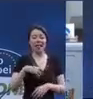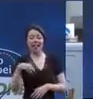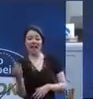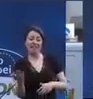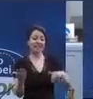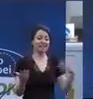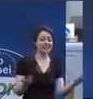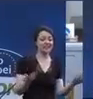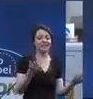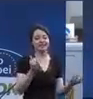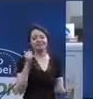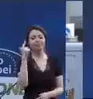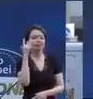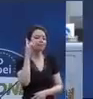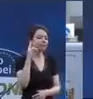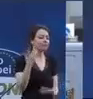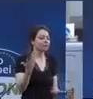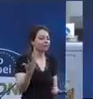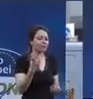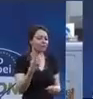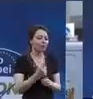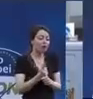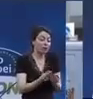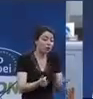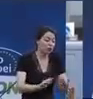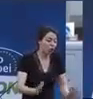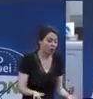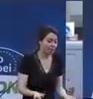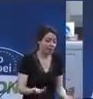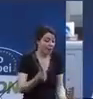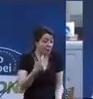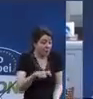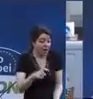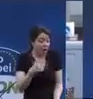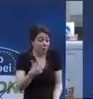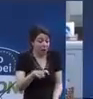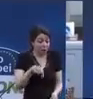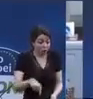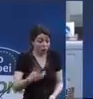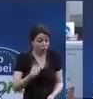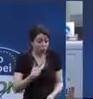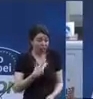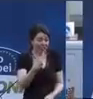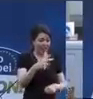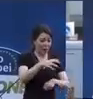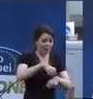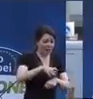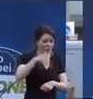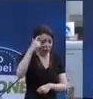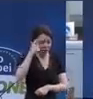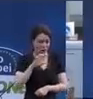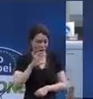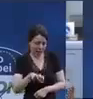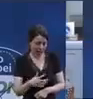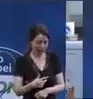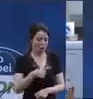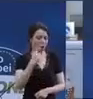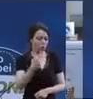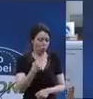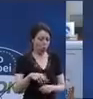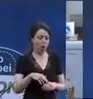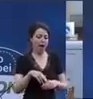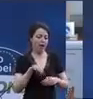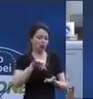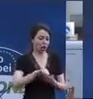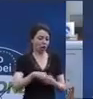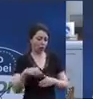sinistra Eh lo so ve lo dovete risolvere Perché Perché qui abbiamo tre ministri del governo draghi una viene da sinistra due vengono